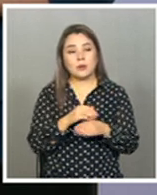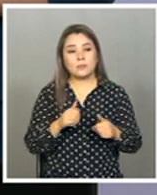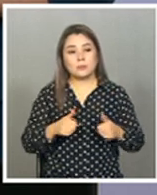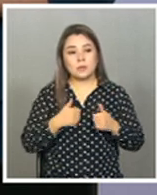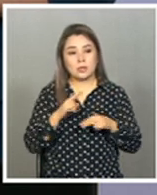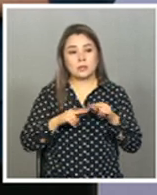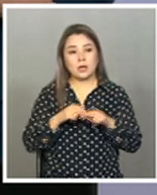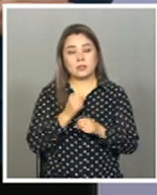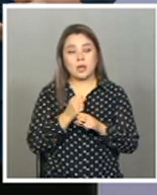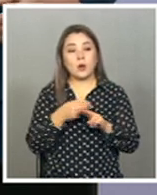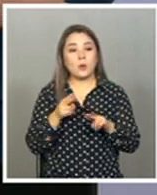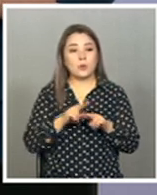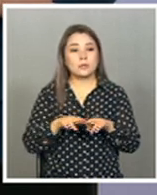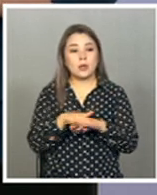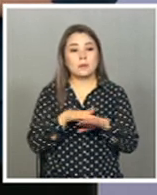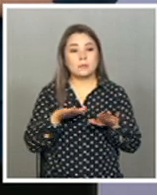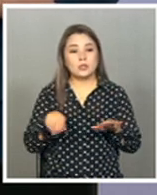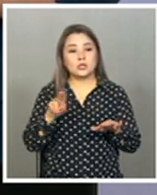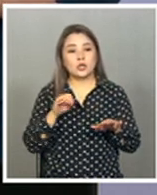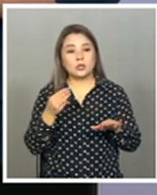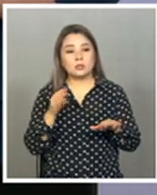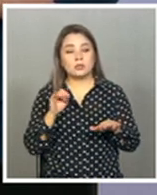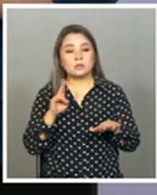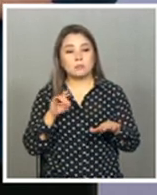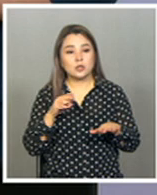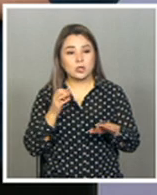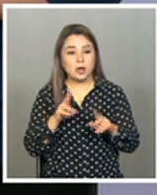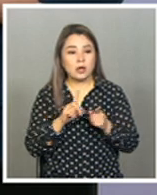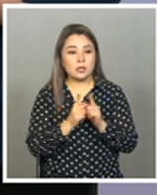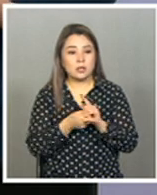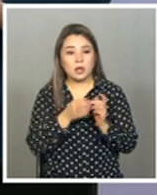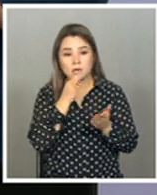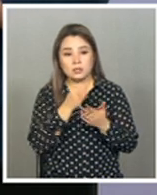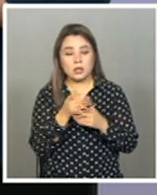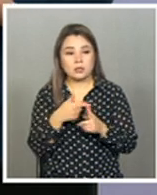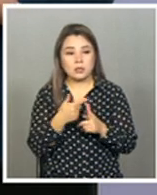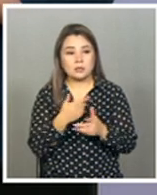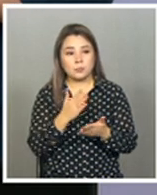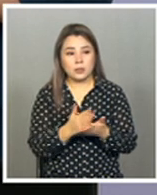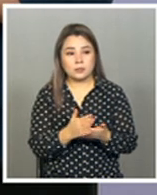Кейіннен бұл аймақ Дешті Қыпшақ атала бастаған болатын.